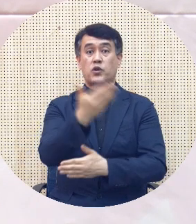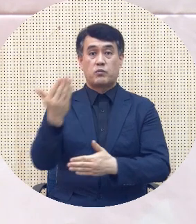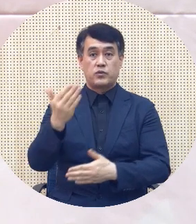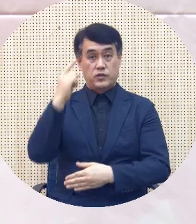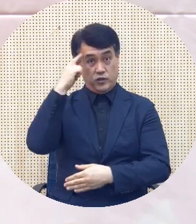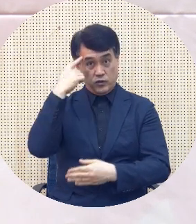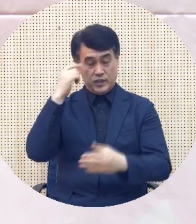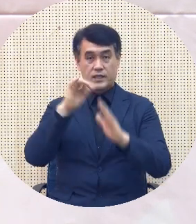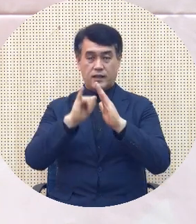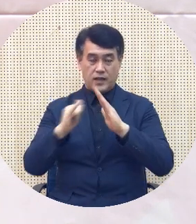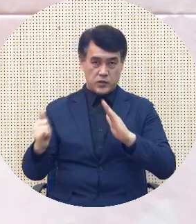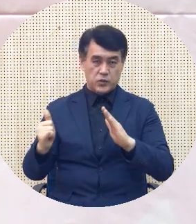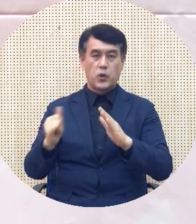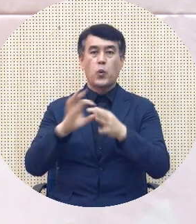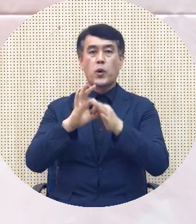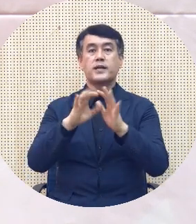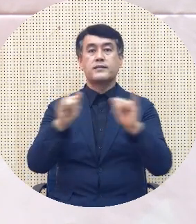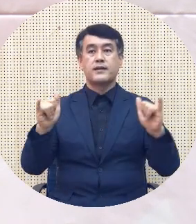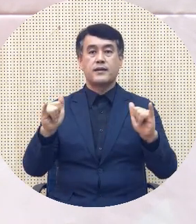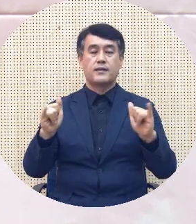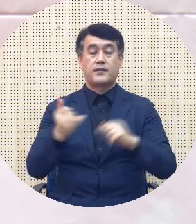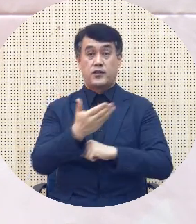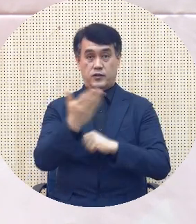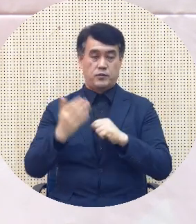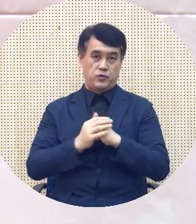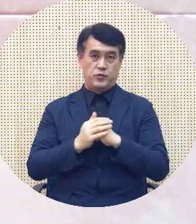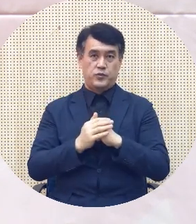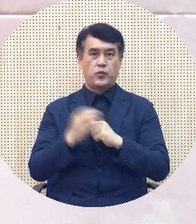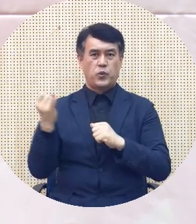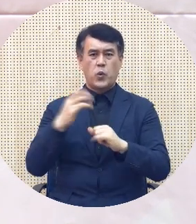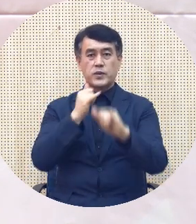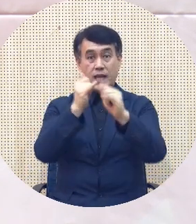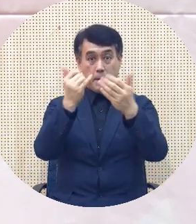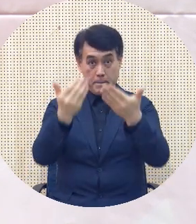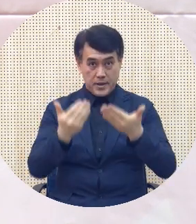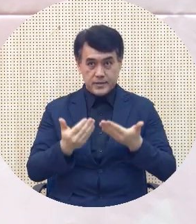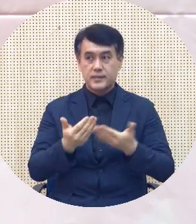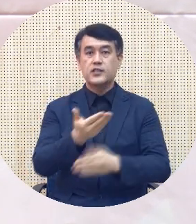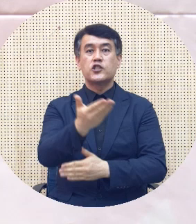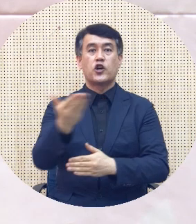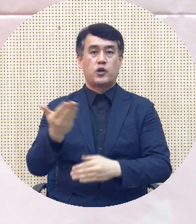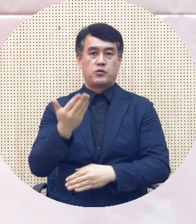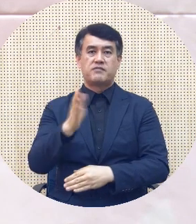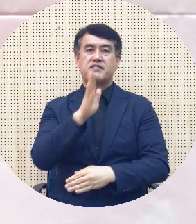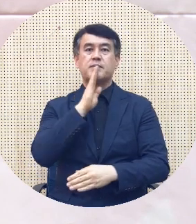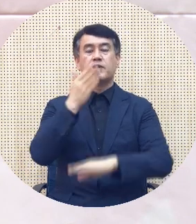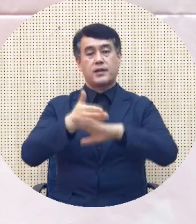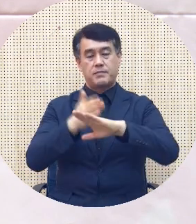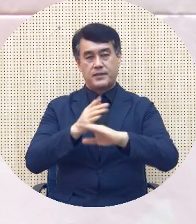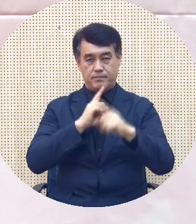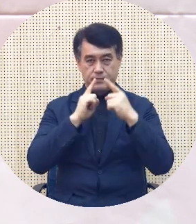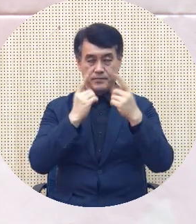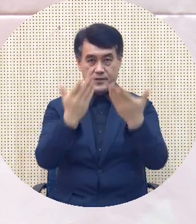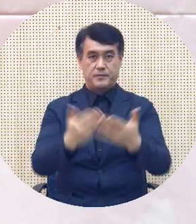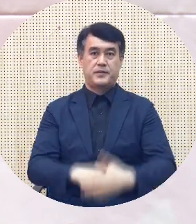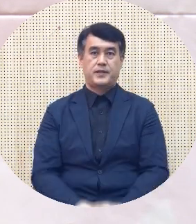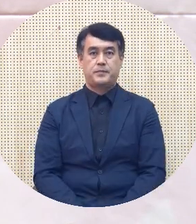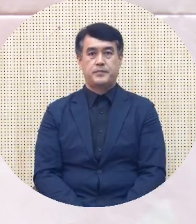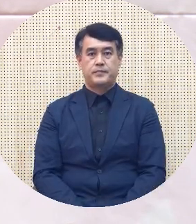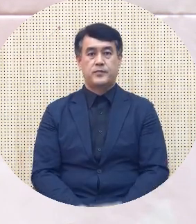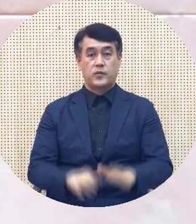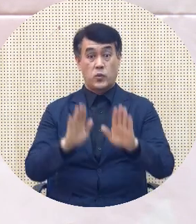정신가족과 정신건강 관계자 여러분, 그리고 수상자 여러분 진심으로 감사드립니다.